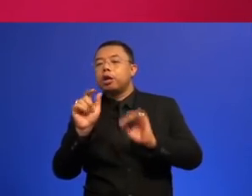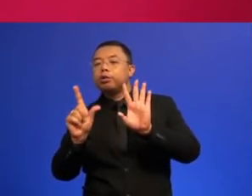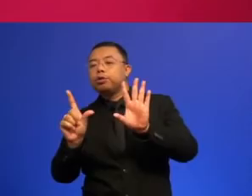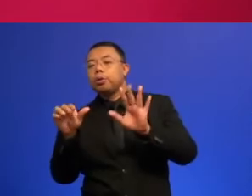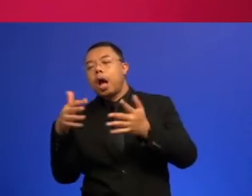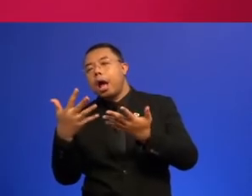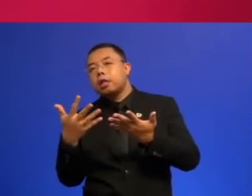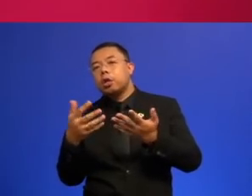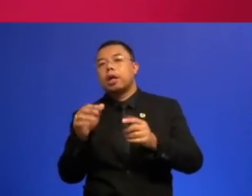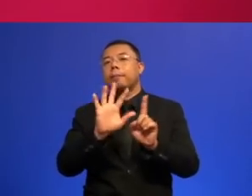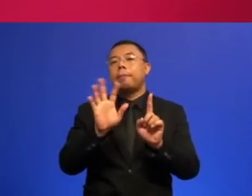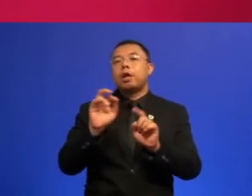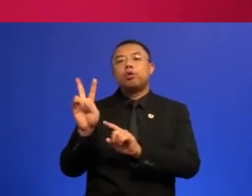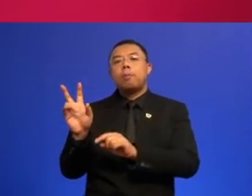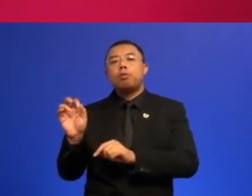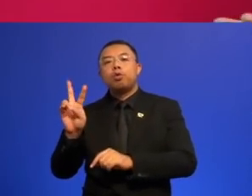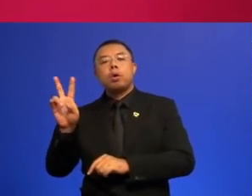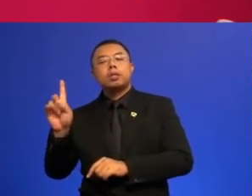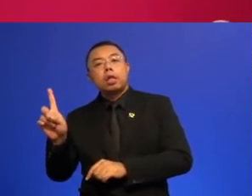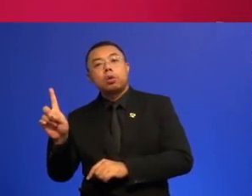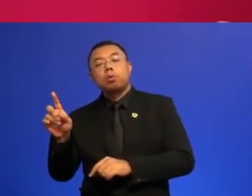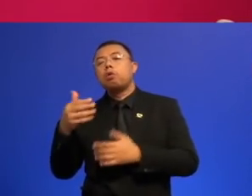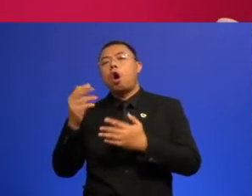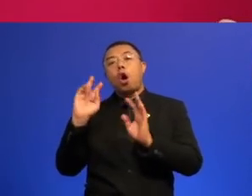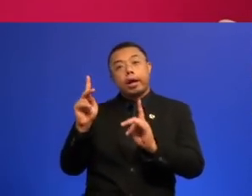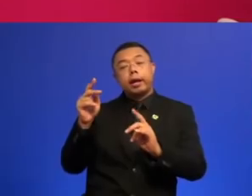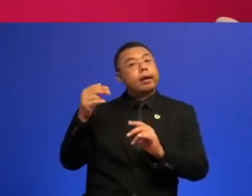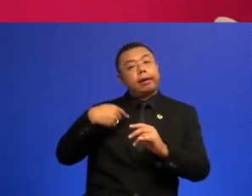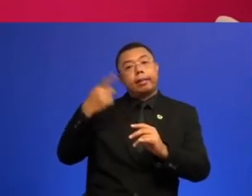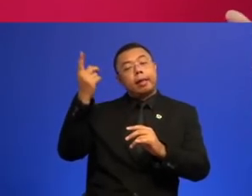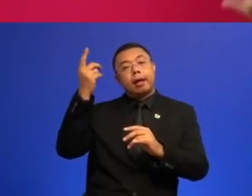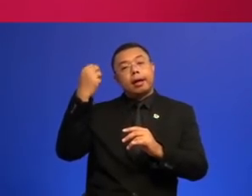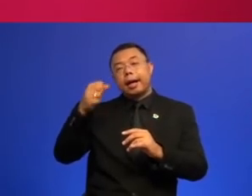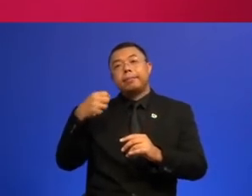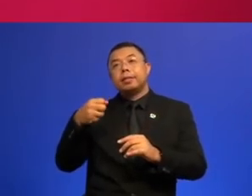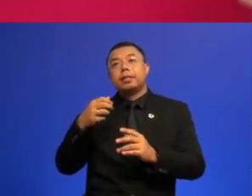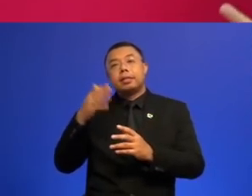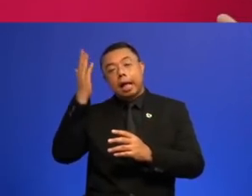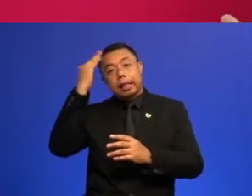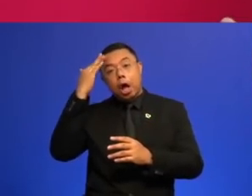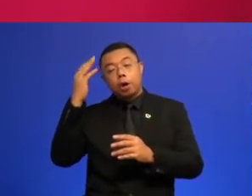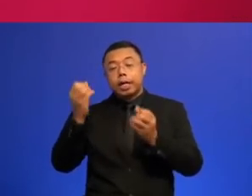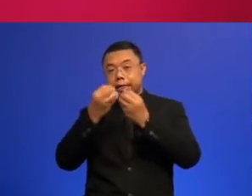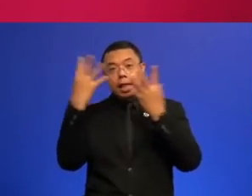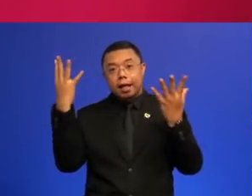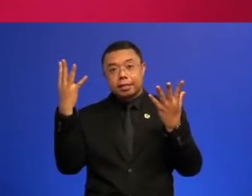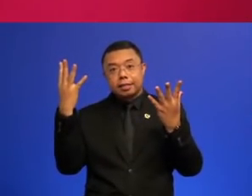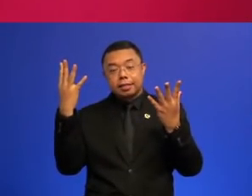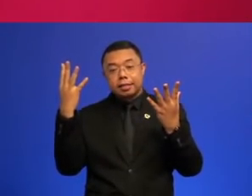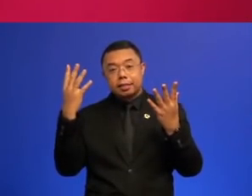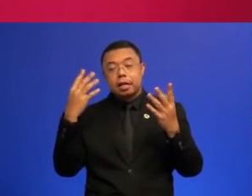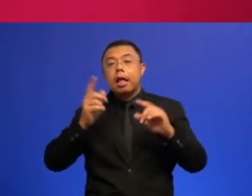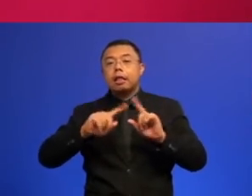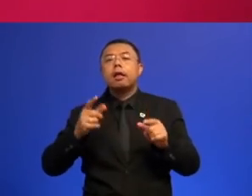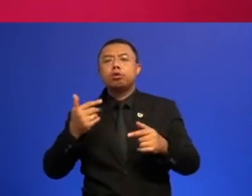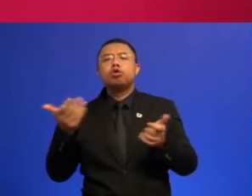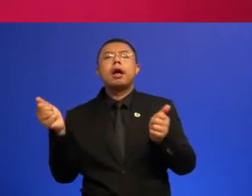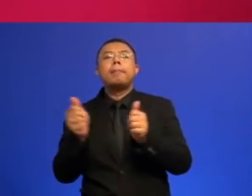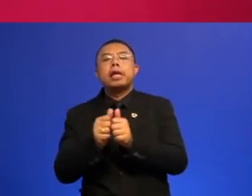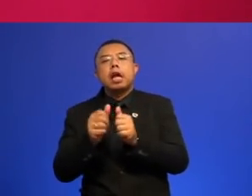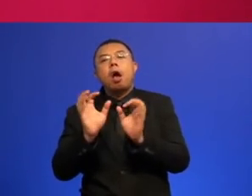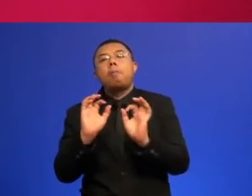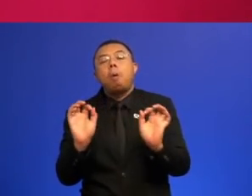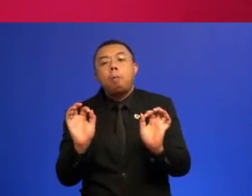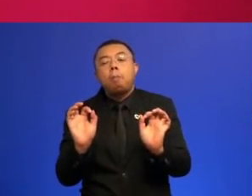7 atau 15, 20, 21. So kita nggak bisa tahu gambaran yang jelas. Lalu dia sudah menikah